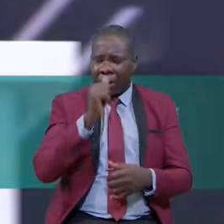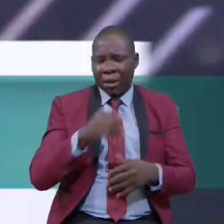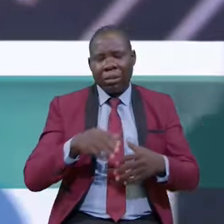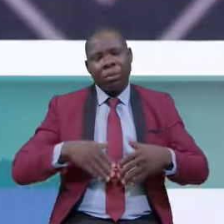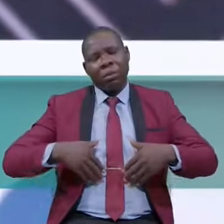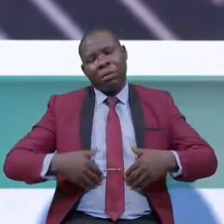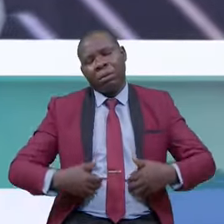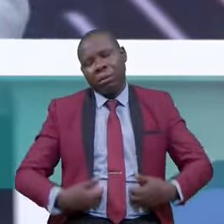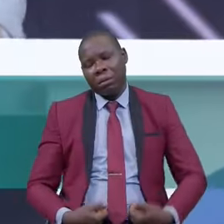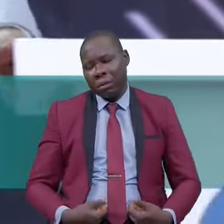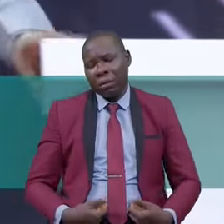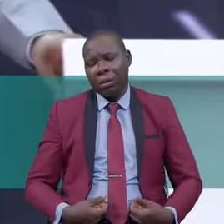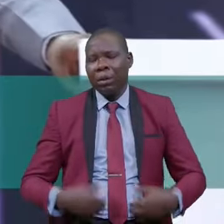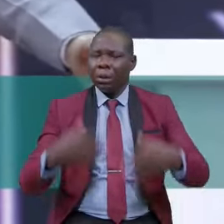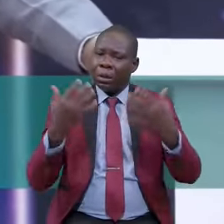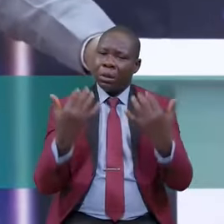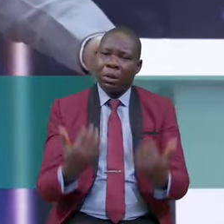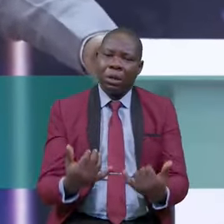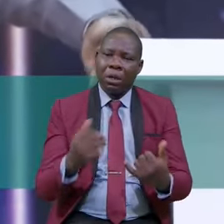faible. Je suis maintenant.